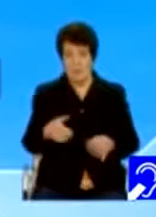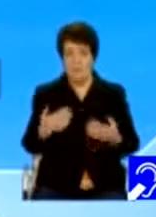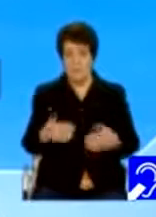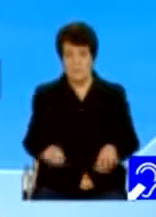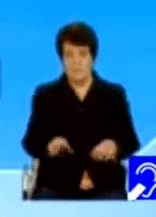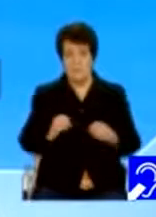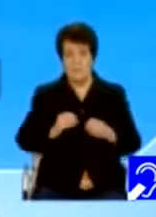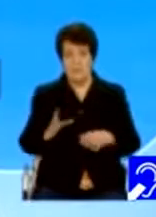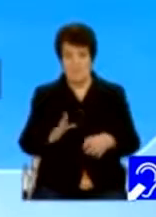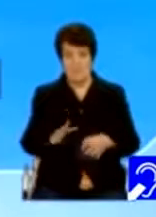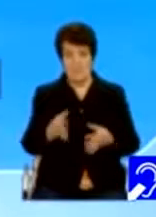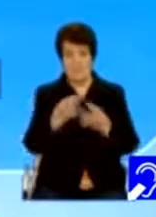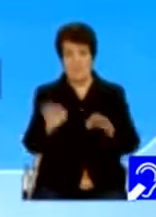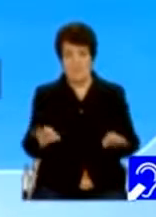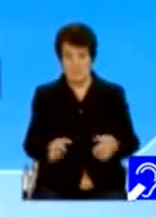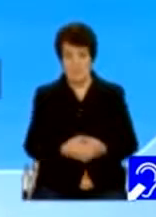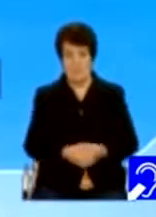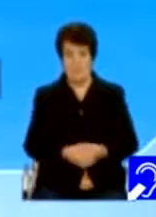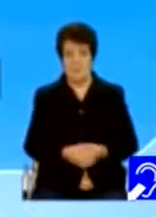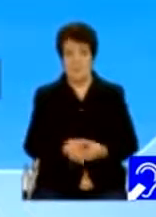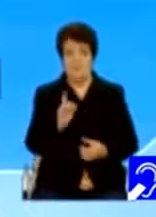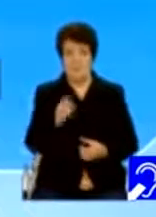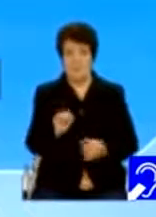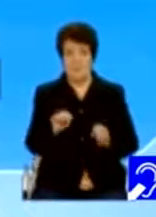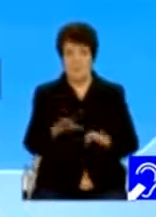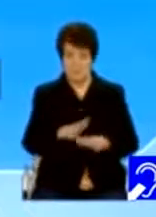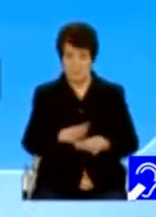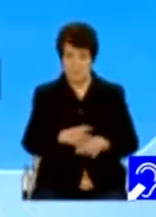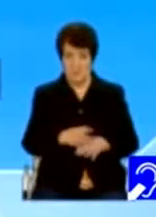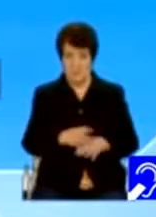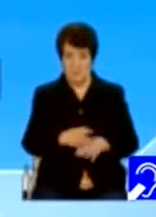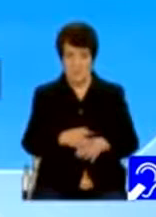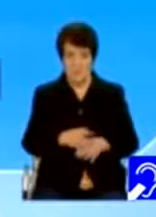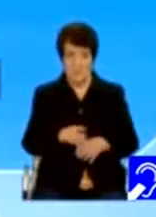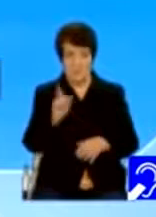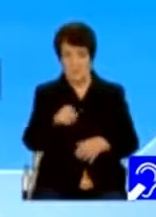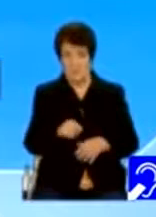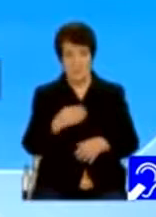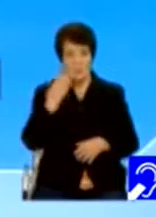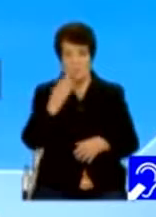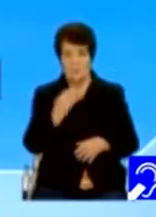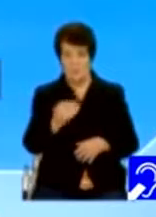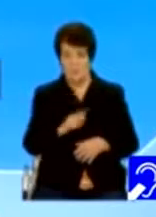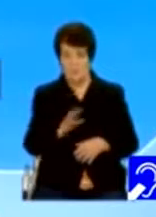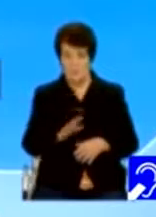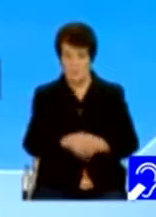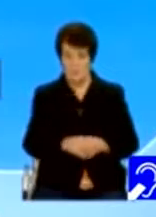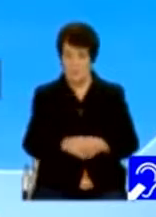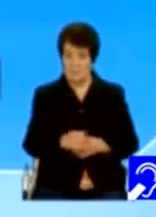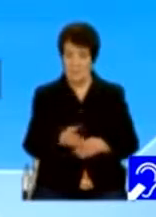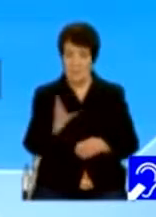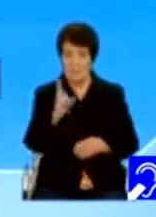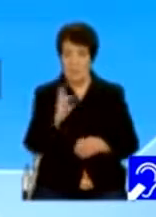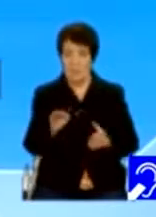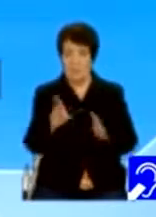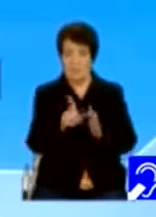averi, și libertăți. Și atunci s-ar putea să nu-i primească nici România măcar. Că la noi din România vin penalii, dar penalii noștri nu știu unde au să